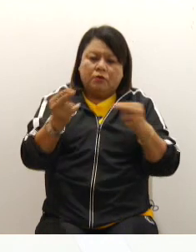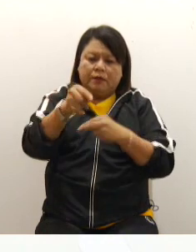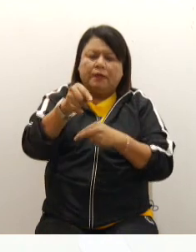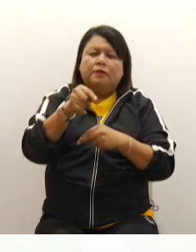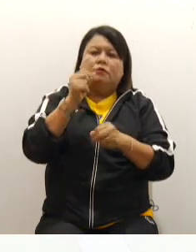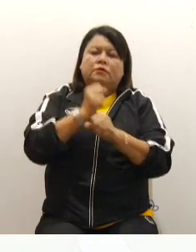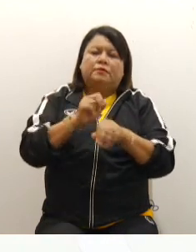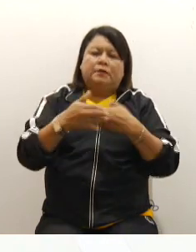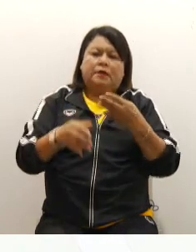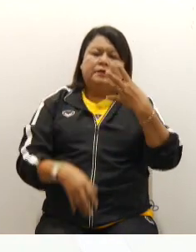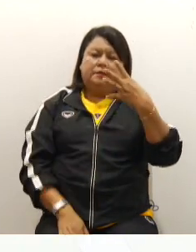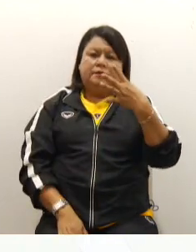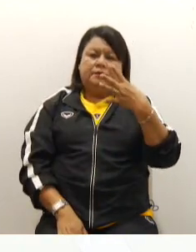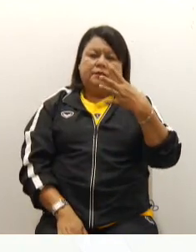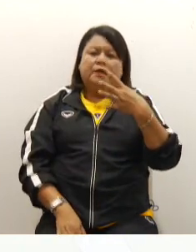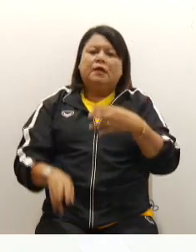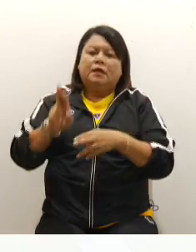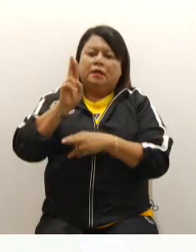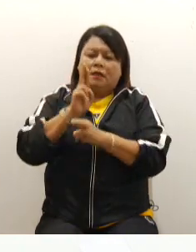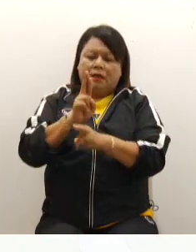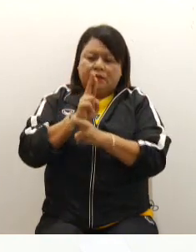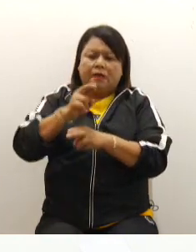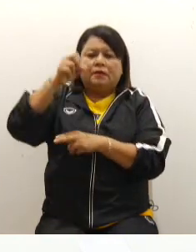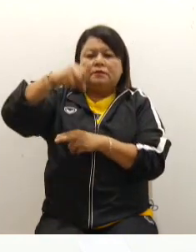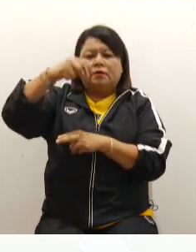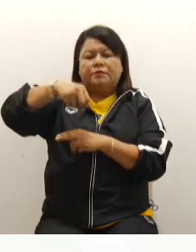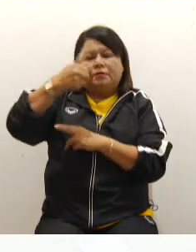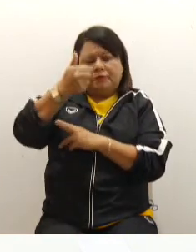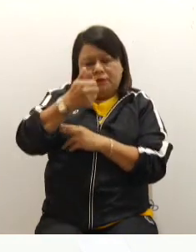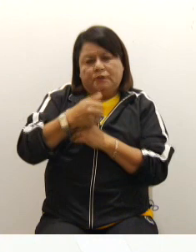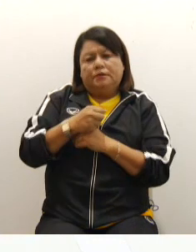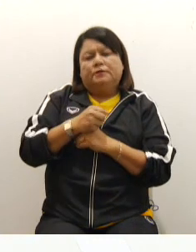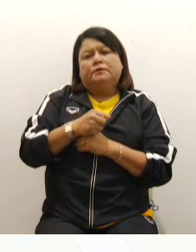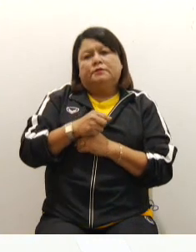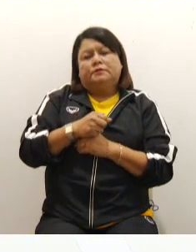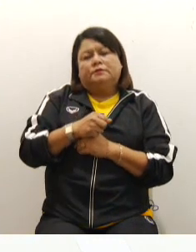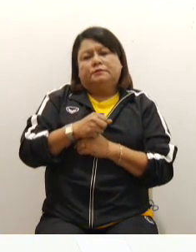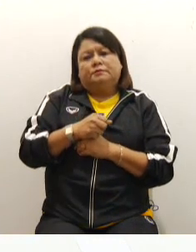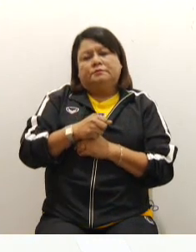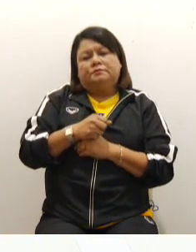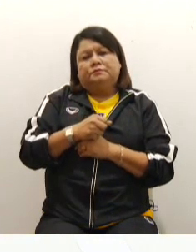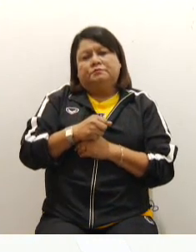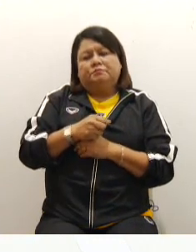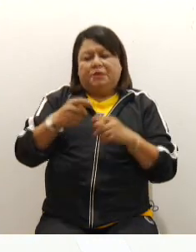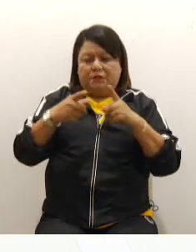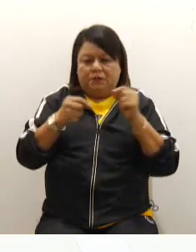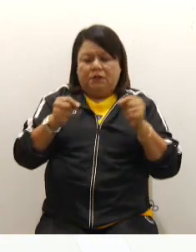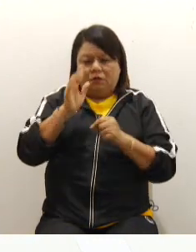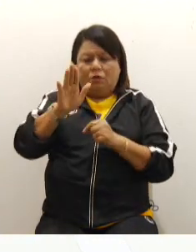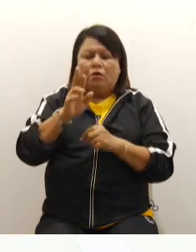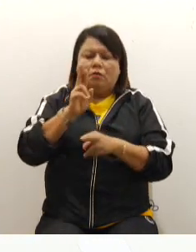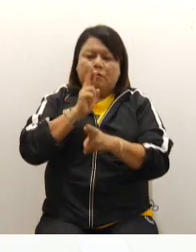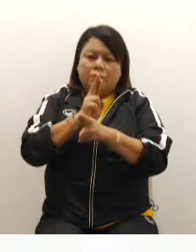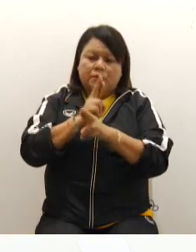G สุดท้ายนะครับเรื่องของการบำรุงรักษาที่ดีนะครับ Good Maintenance นะครับ Good Maintenance เนี่ยเป็นเรื่องของการบำรุงรักษ